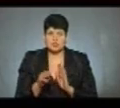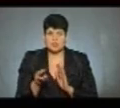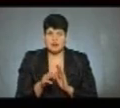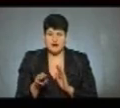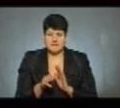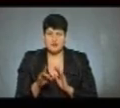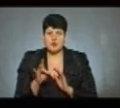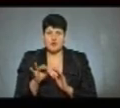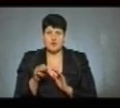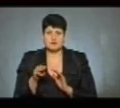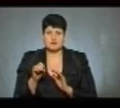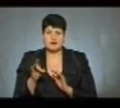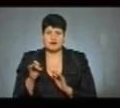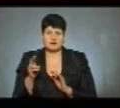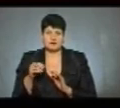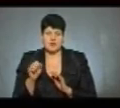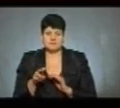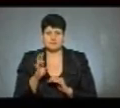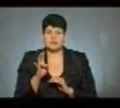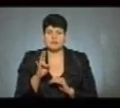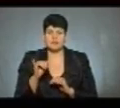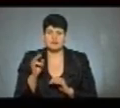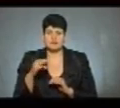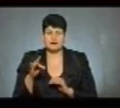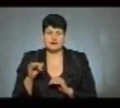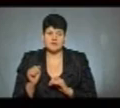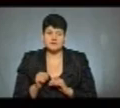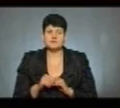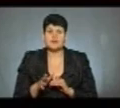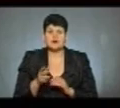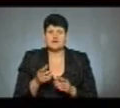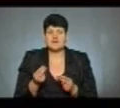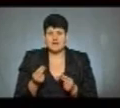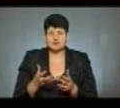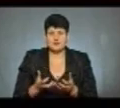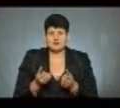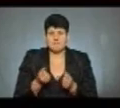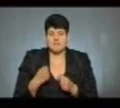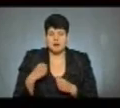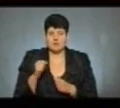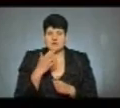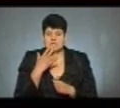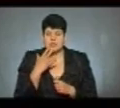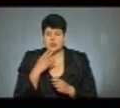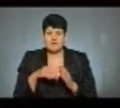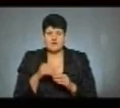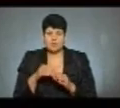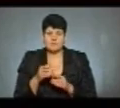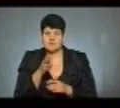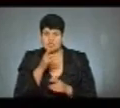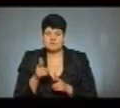в Роттердамі в Нідерландах. У 2020 році фінансову підтримку переможцю національного відбору під час